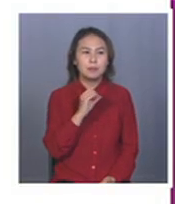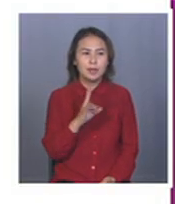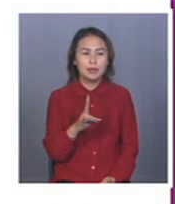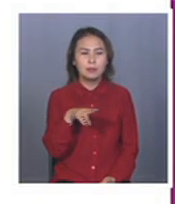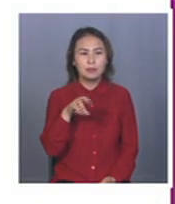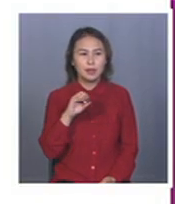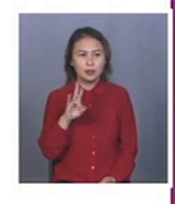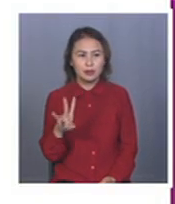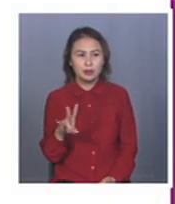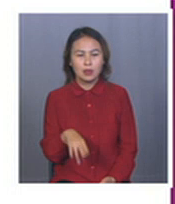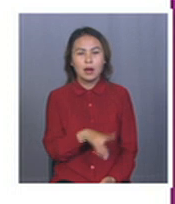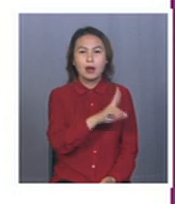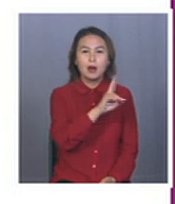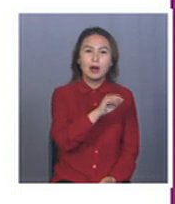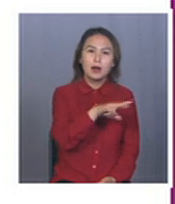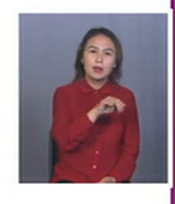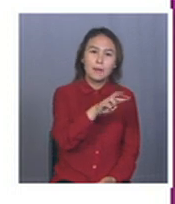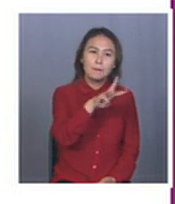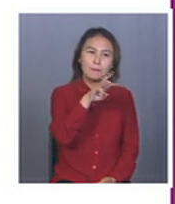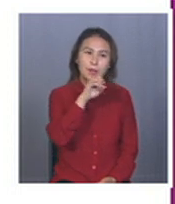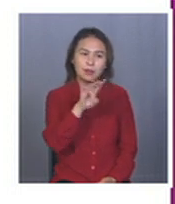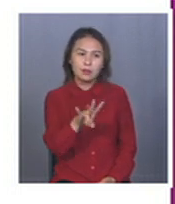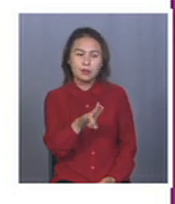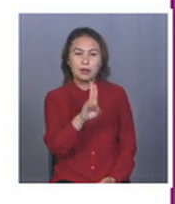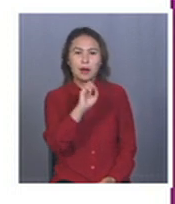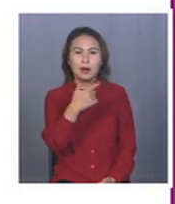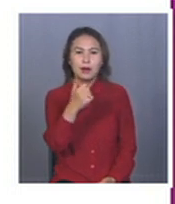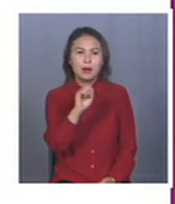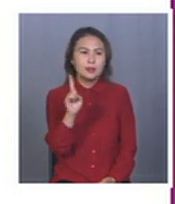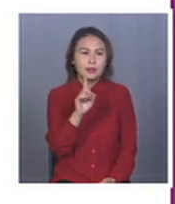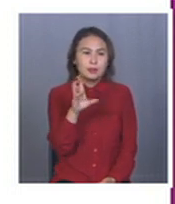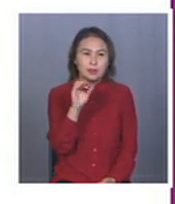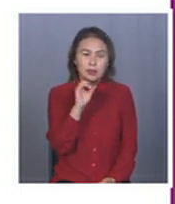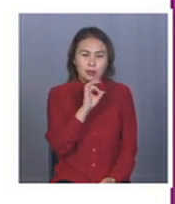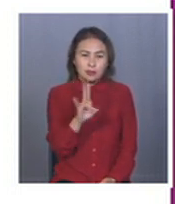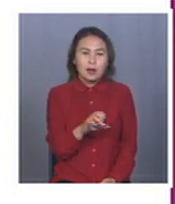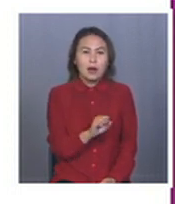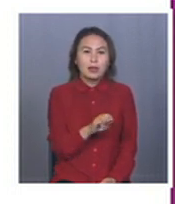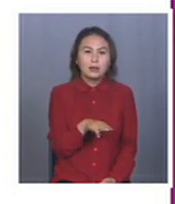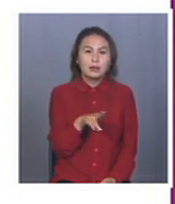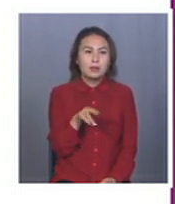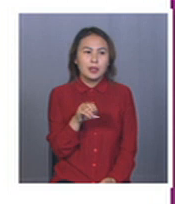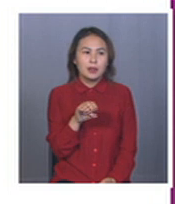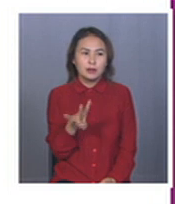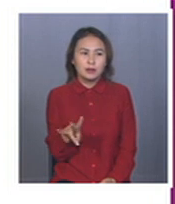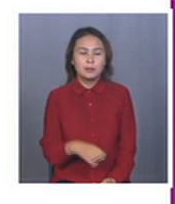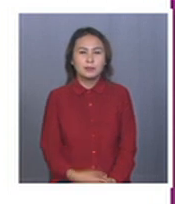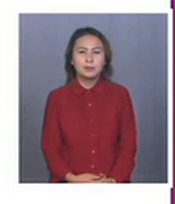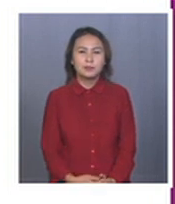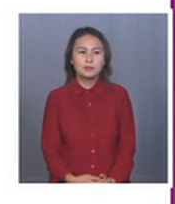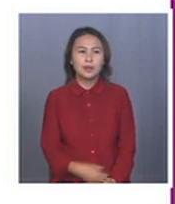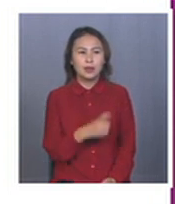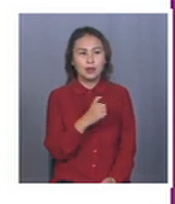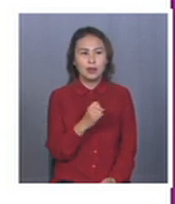пен. Қалам мен, қағаз бен, ат пен.